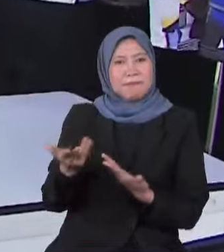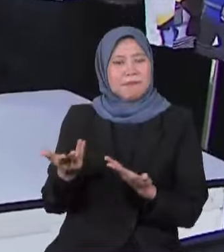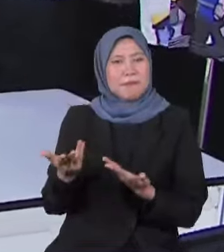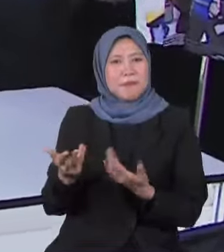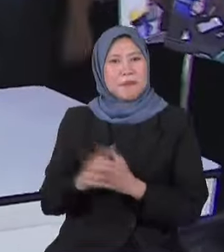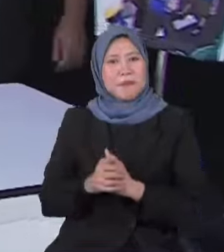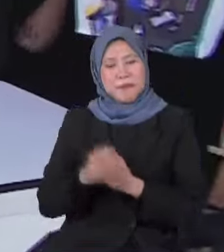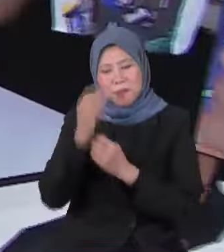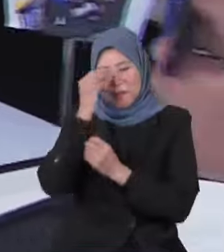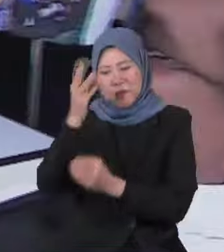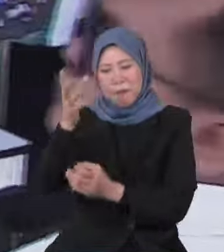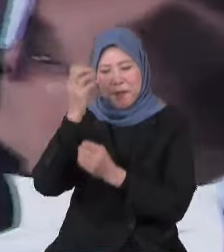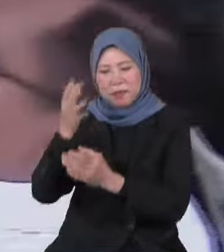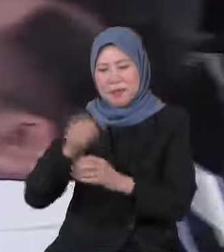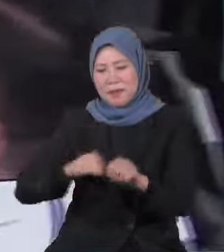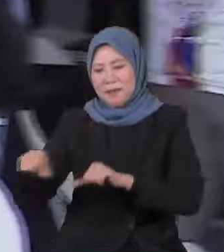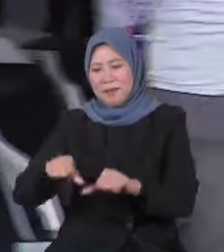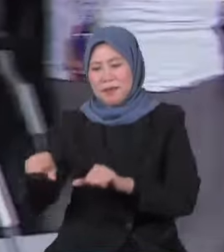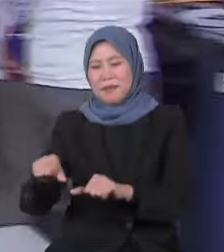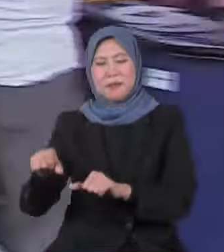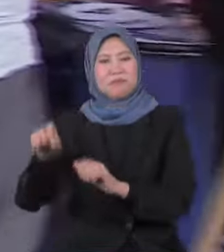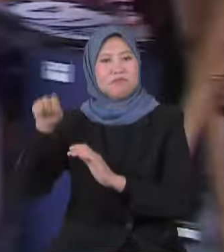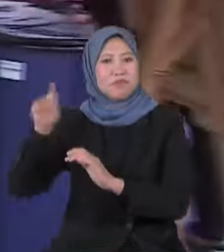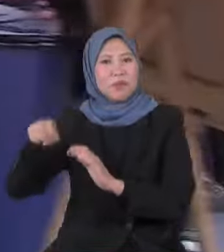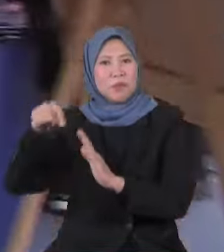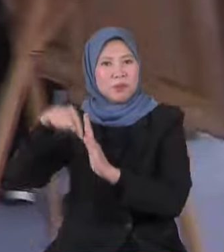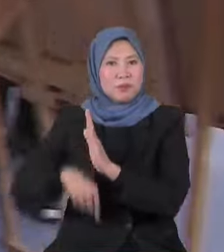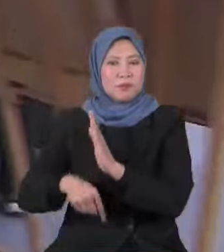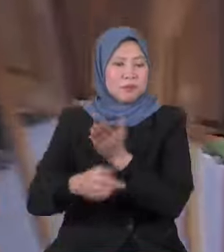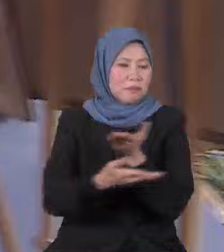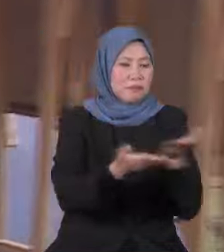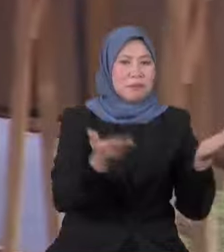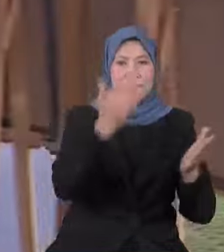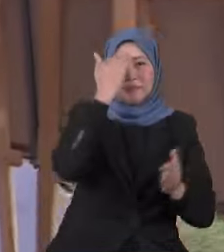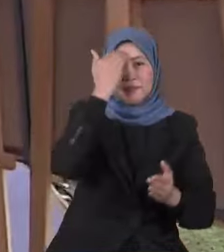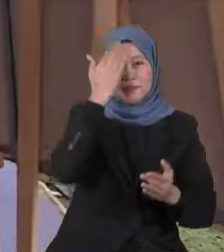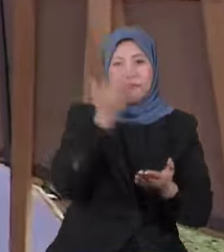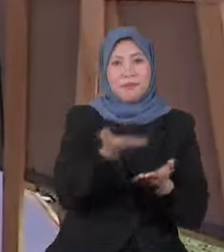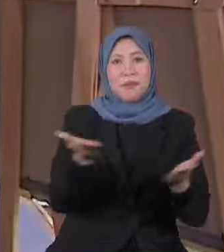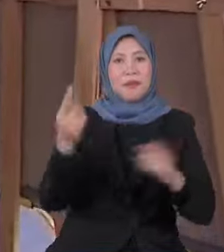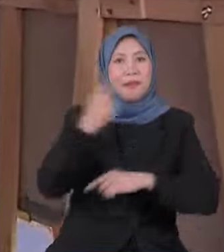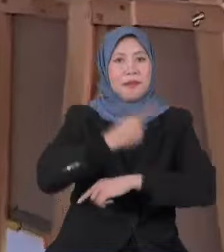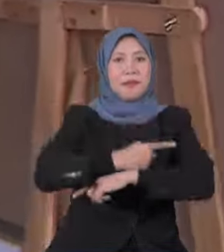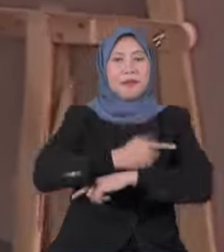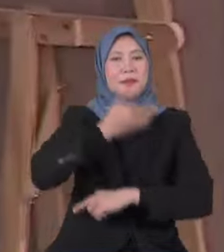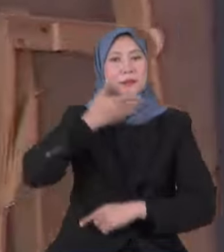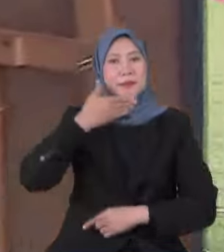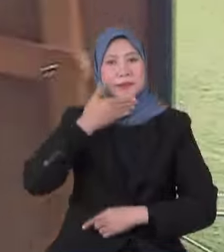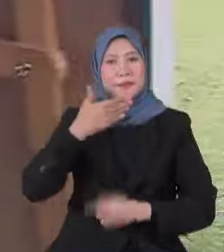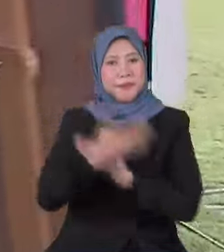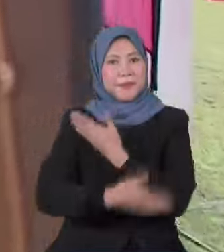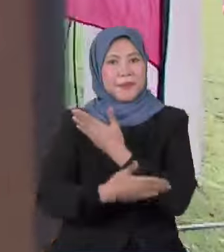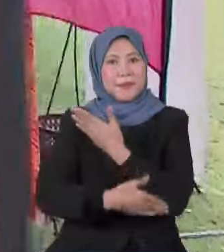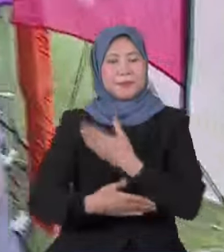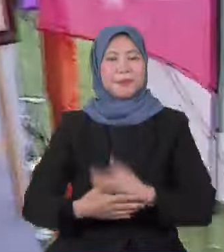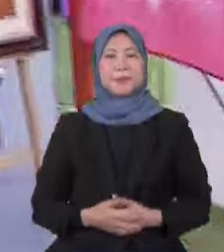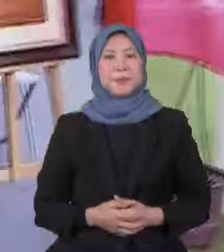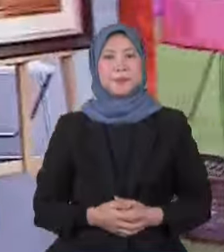yang maklumat ataupun aktiviti yang perlu penonton-penonton ketahui bersama dengan ahli dia negara. Okay, kalau